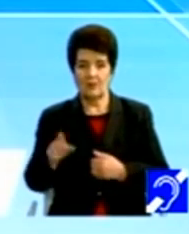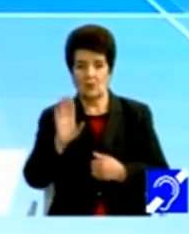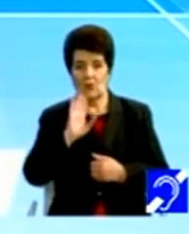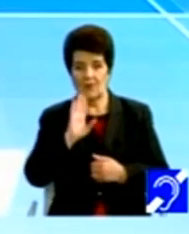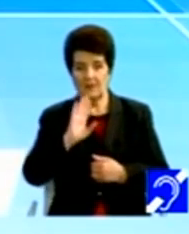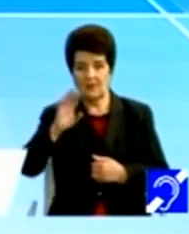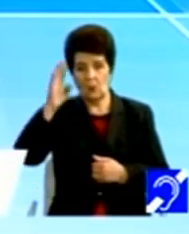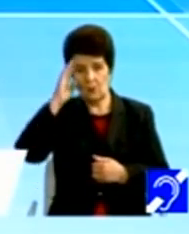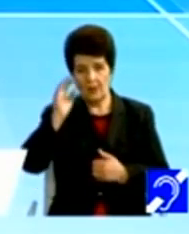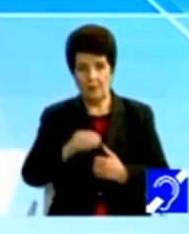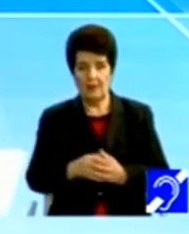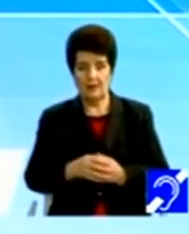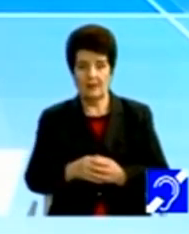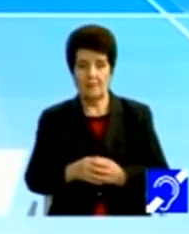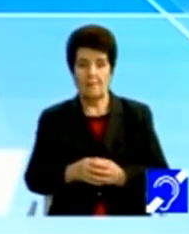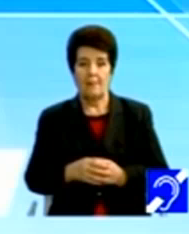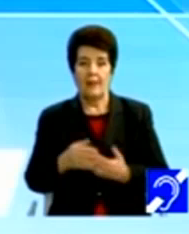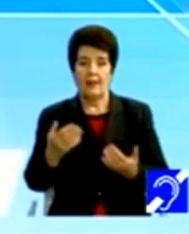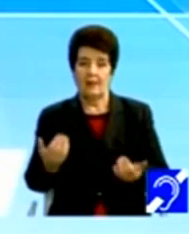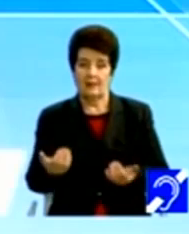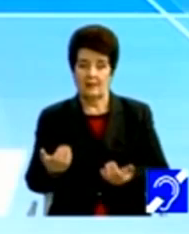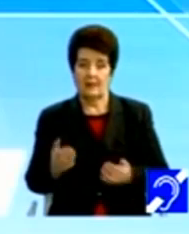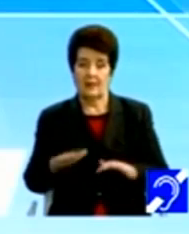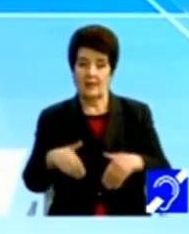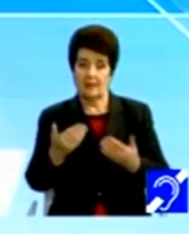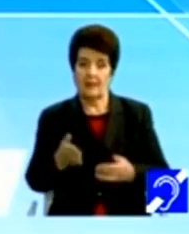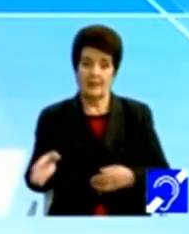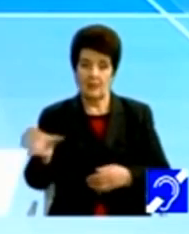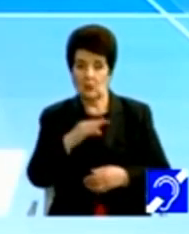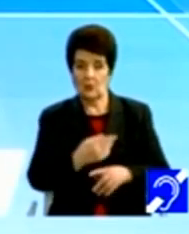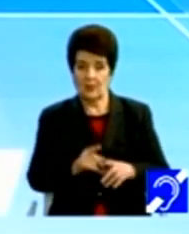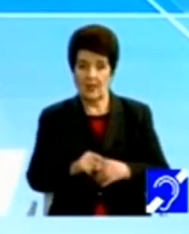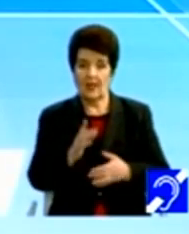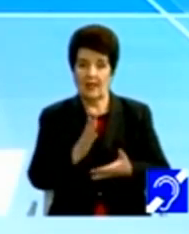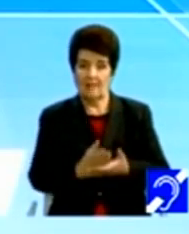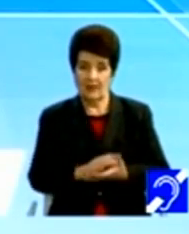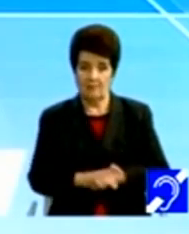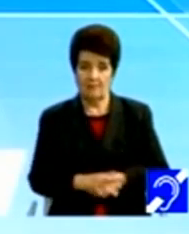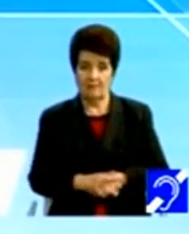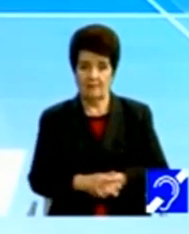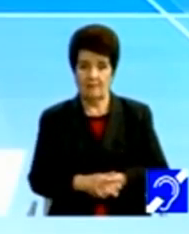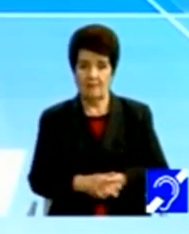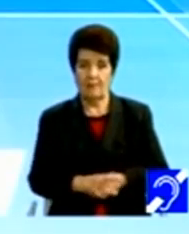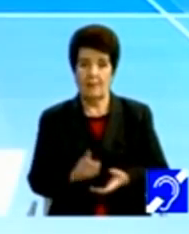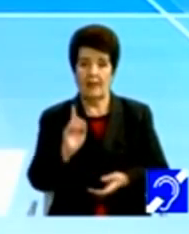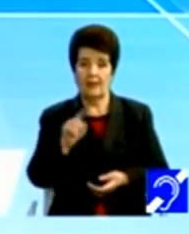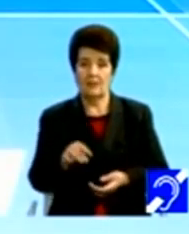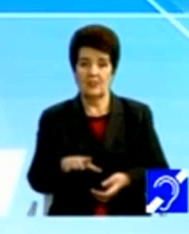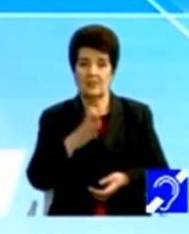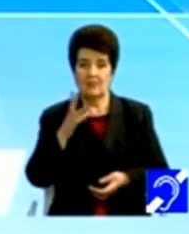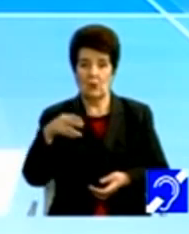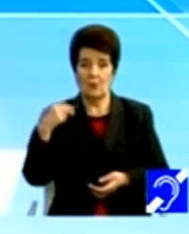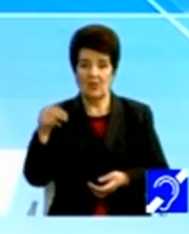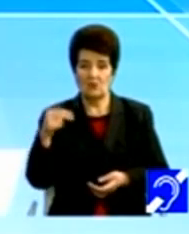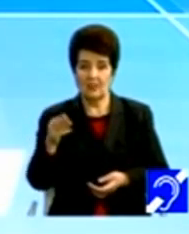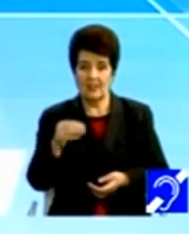sau un bărbat. În condițiile actuale din toți candidații care avem. De aceea, să fie o